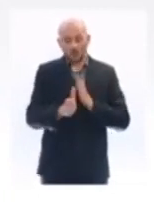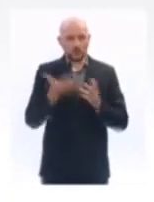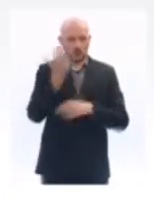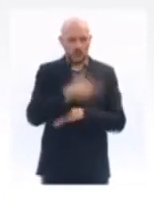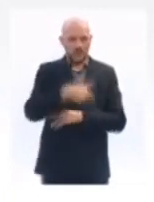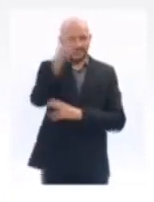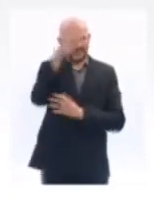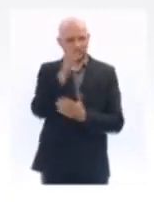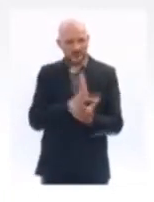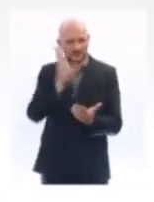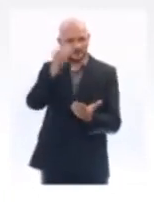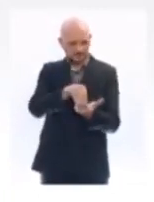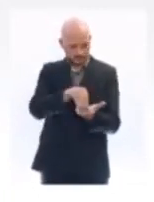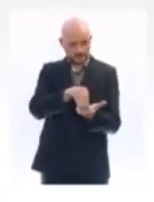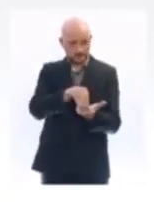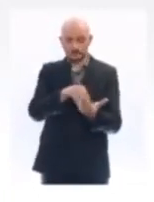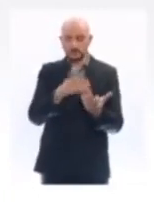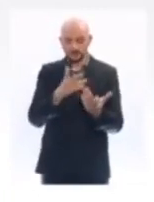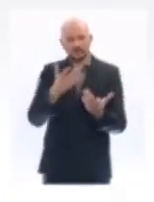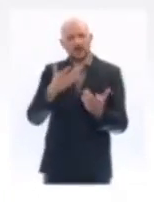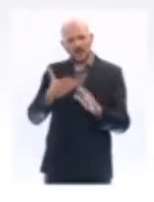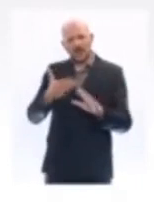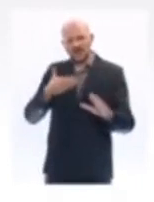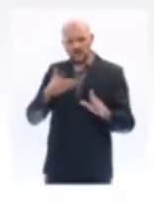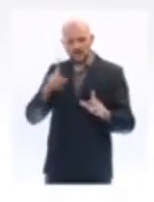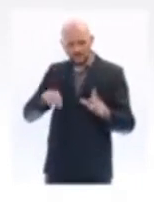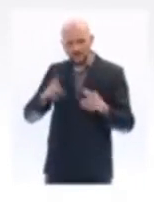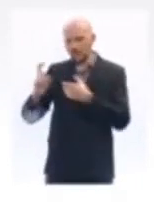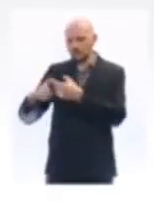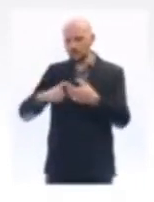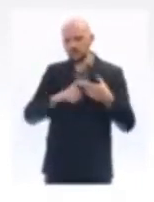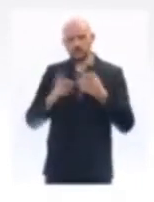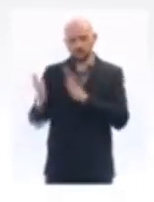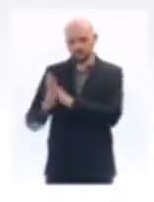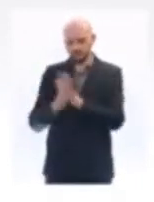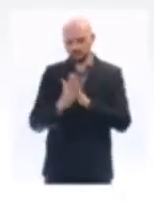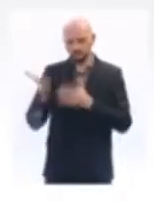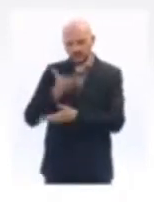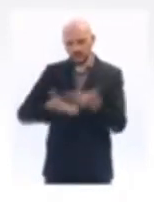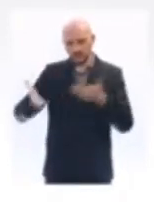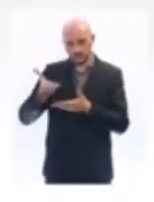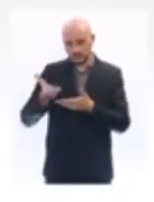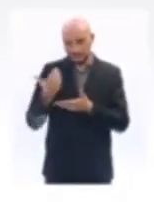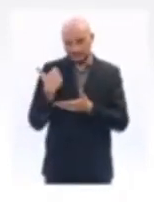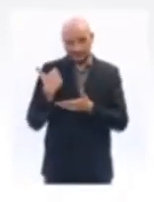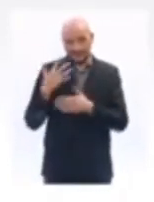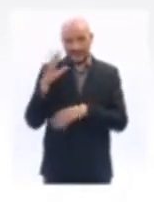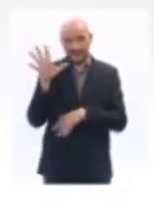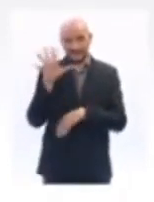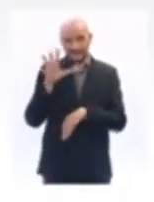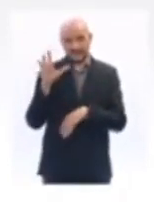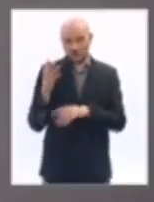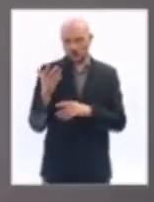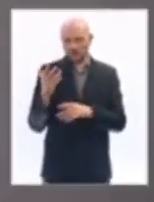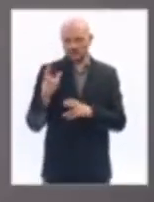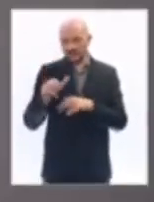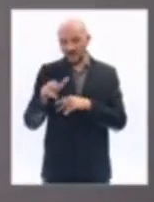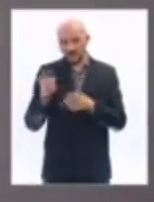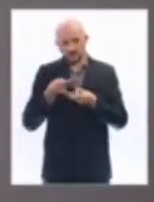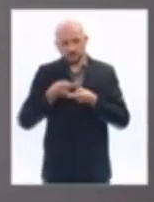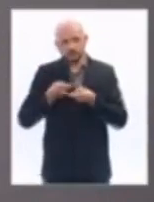période particulière que l'on confinement, oui, il faut aller, dans ce cas, jusqu'à 5 jours sur 5. Et par ailleurs,